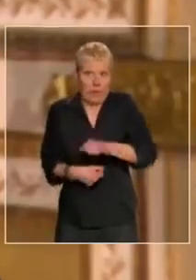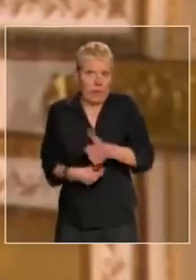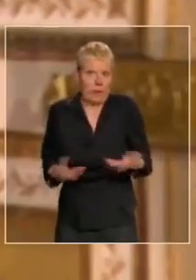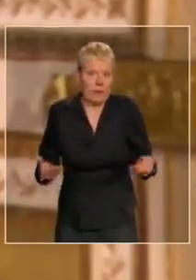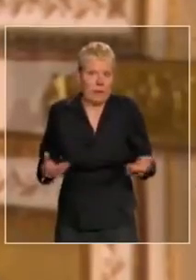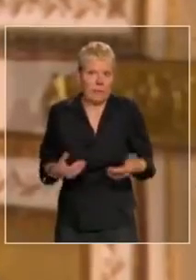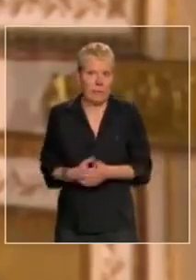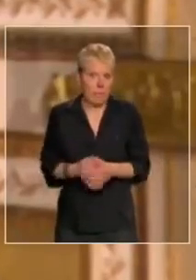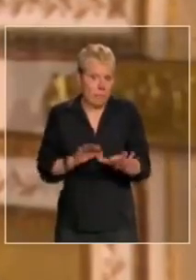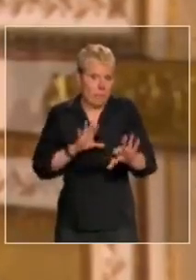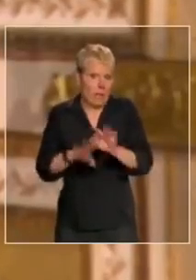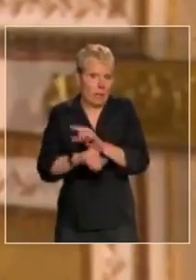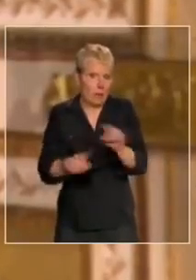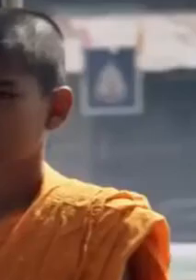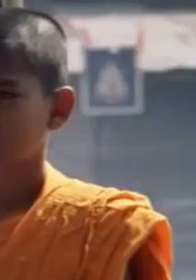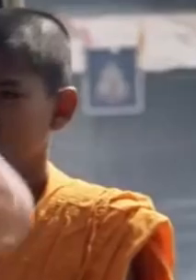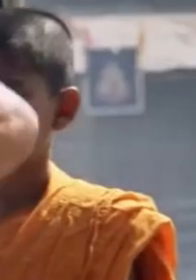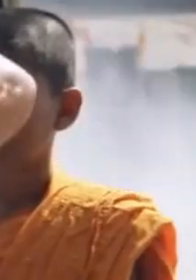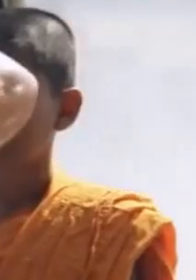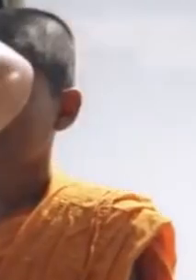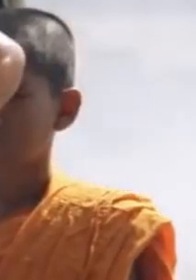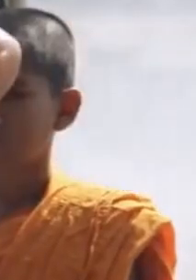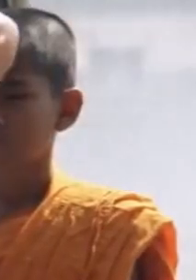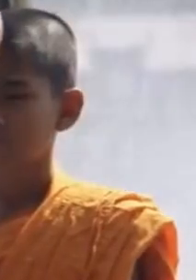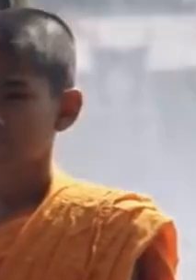sommes en guerre.